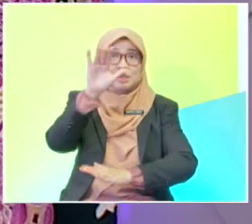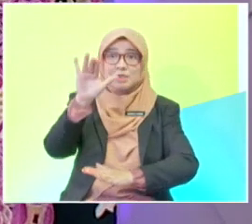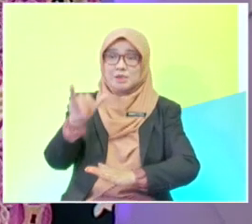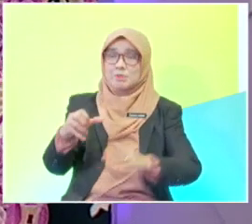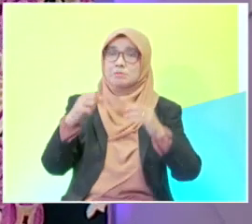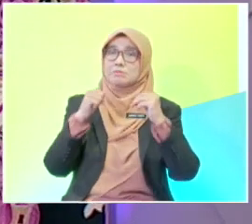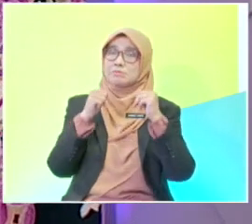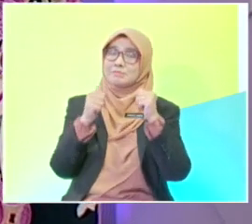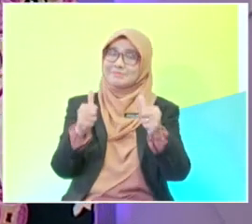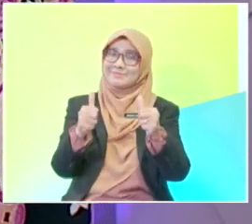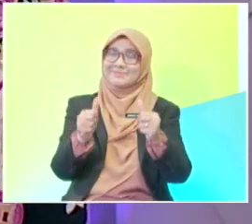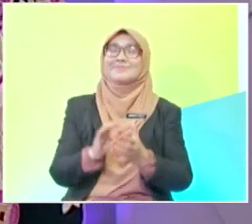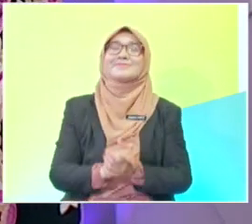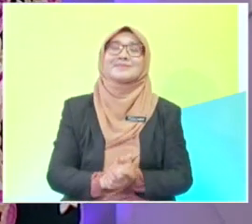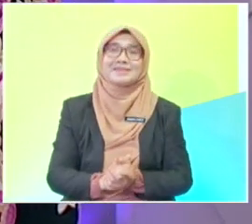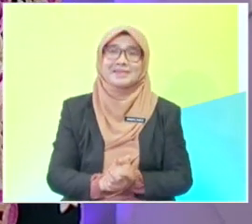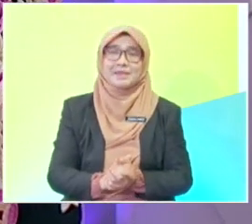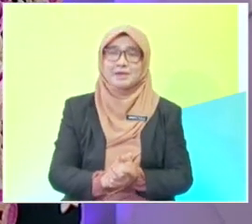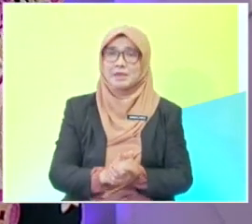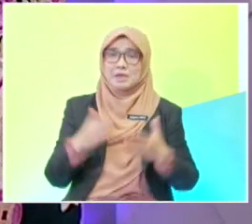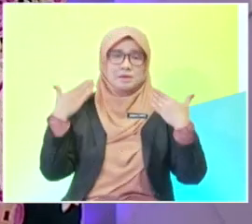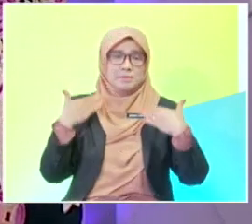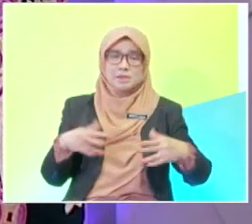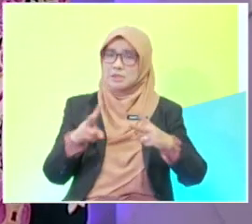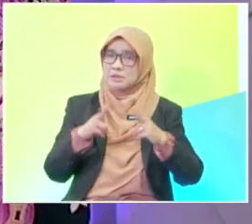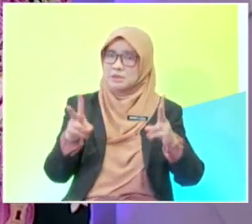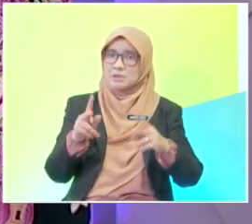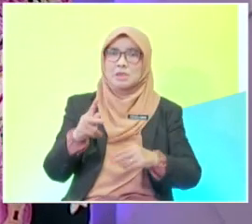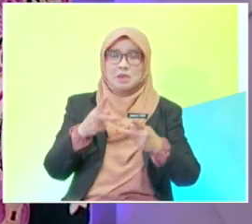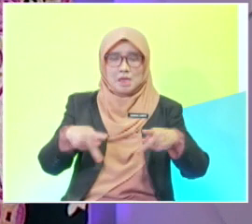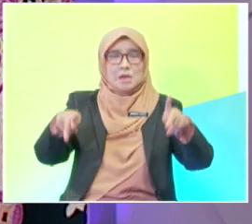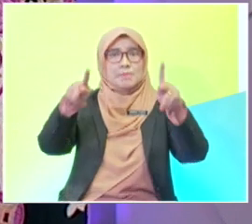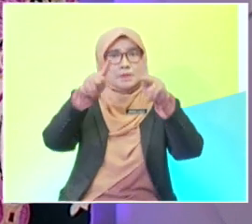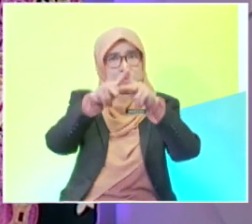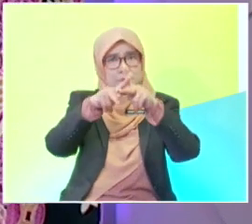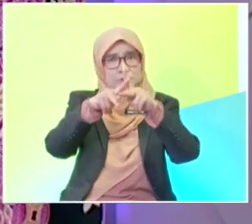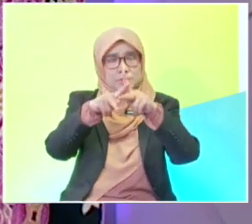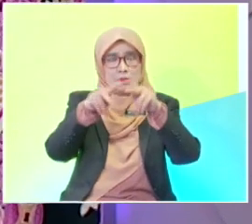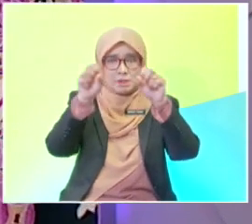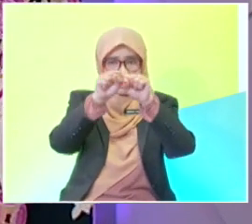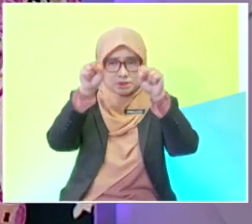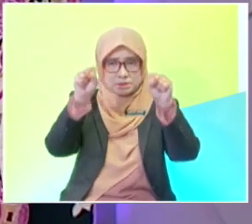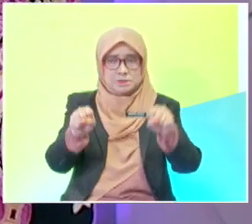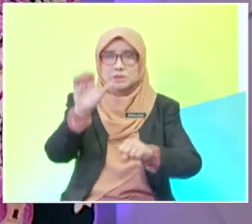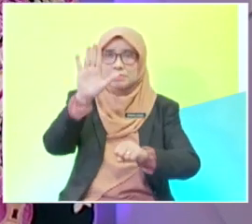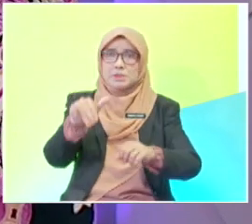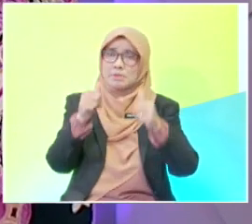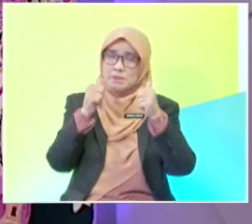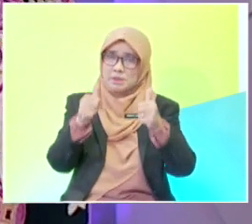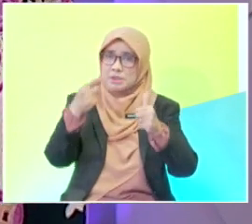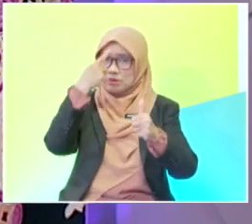badan kita sangat memerlukan satu sistem keimunan yang sangat mantap supaya kita terhindar daripada sebarang jangkitan penyakit.